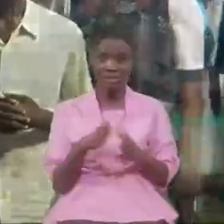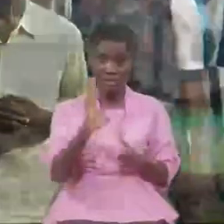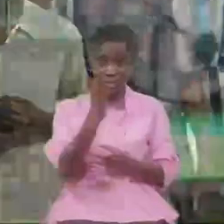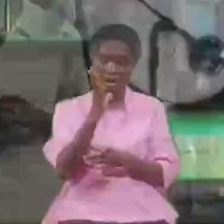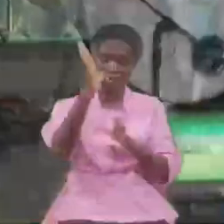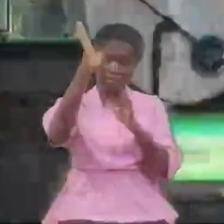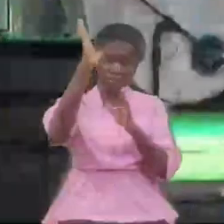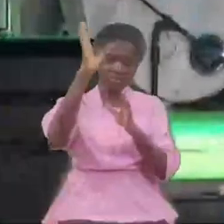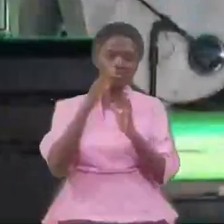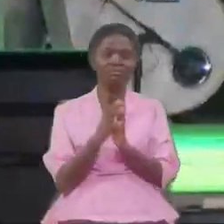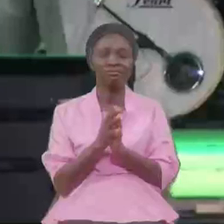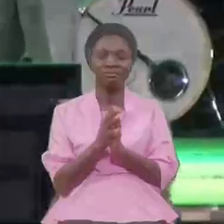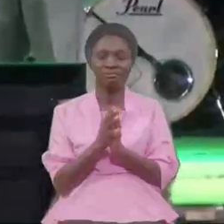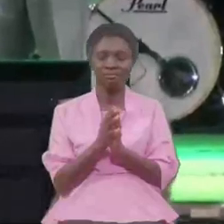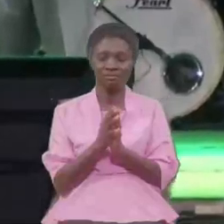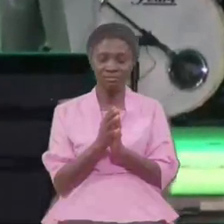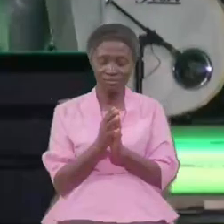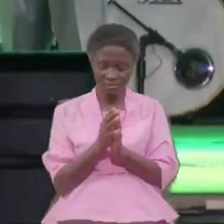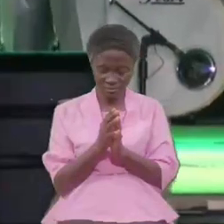levez la main.